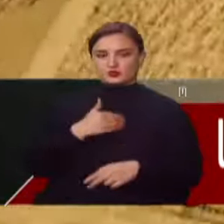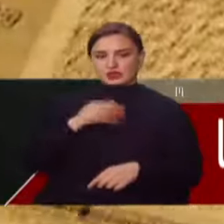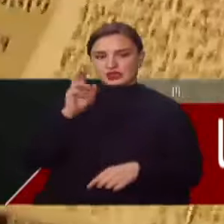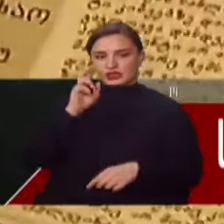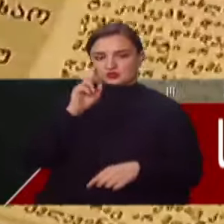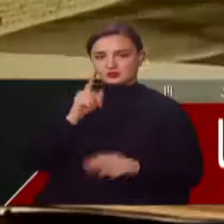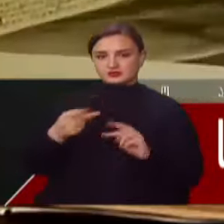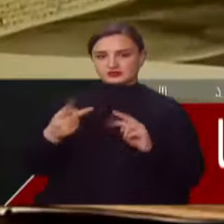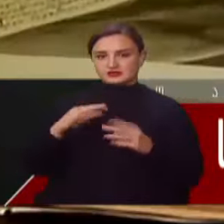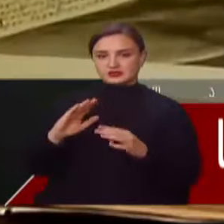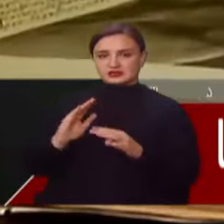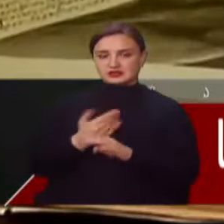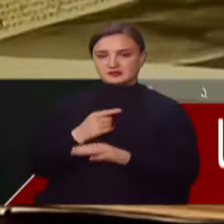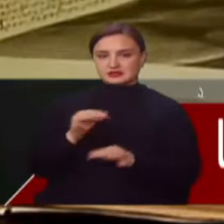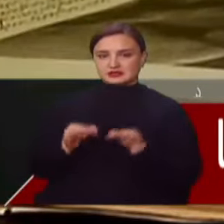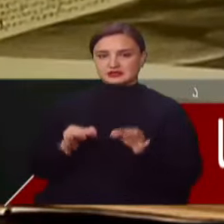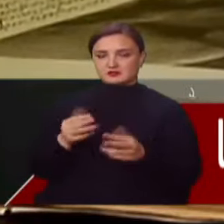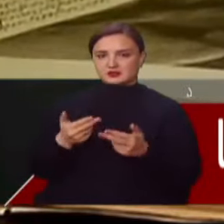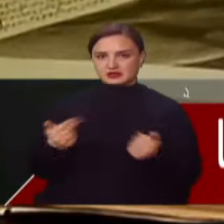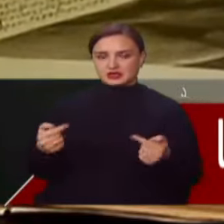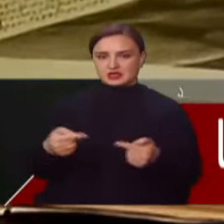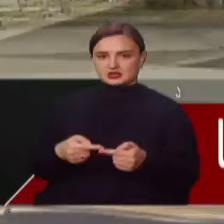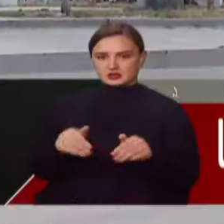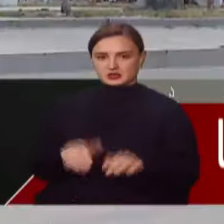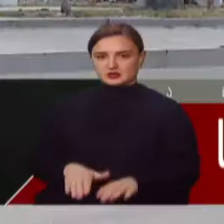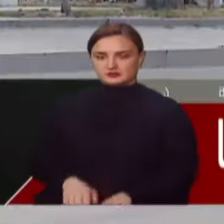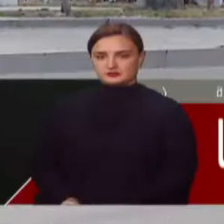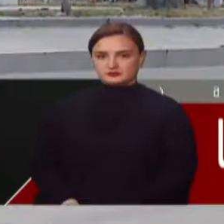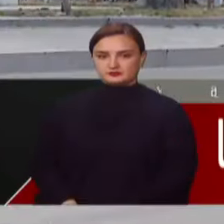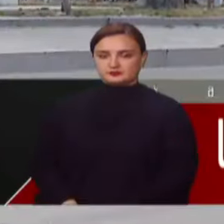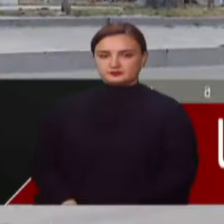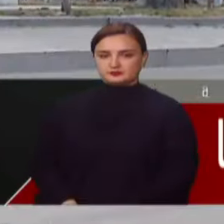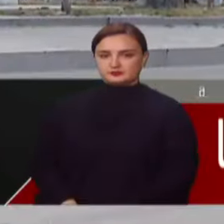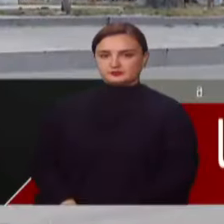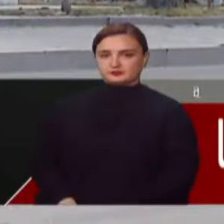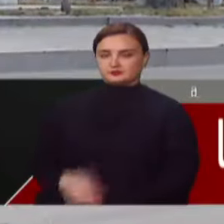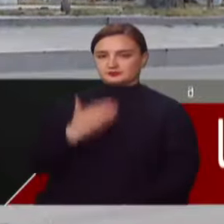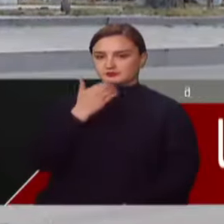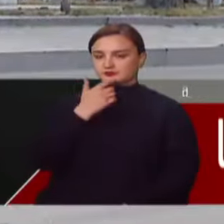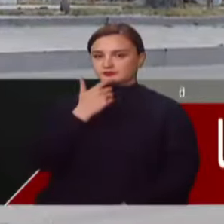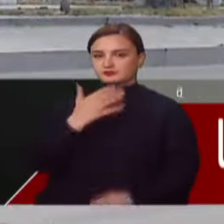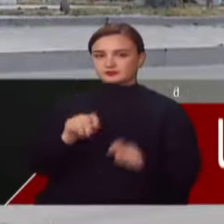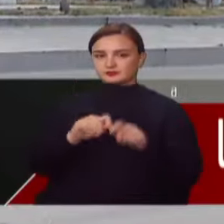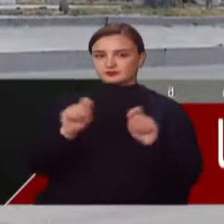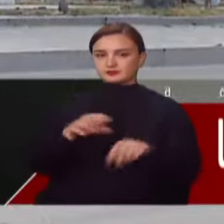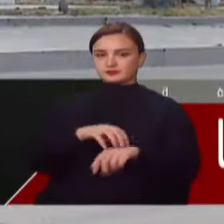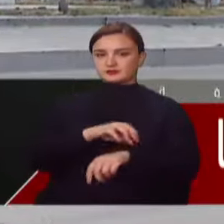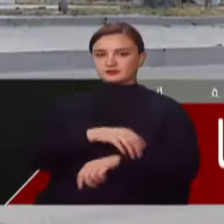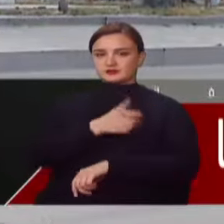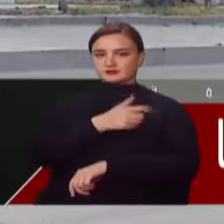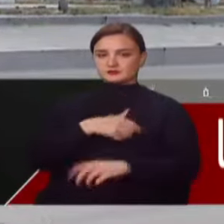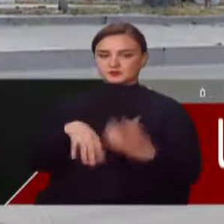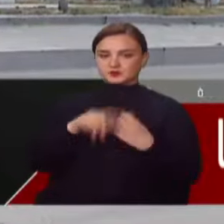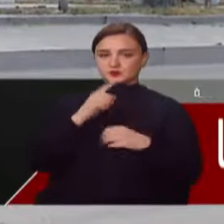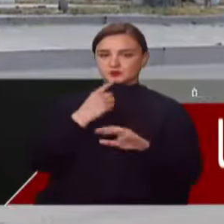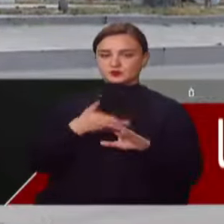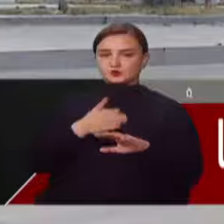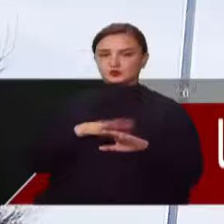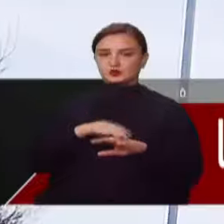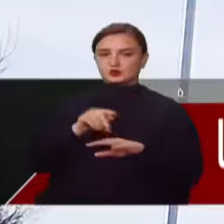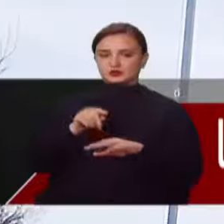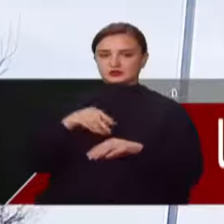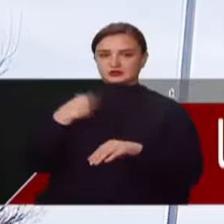ხელისუფლების სრულების შემდეგ ეს სასამართლომაც დაადგინა. სააკაშვილის მიერ დაფუძნებული პარტიის წევრებს ახლა მაინც უჭირთ ერთ სიპტყეზე